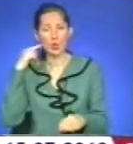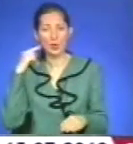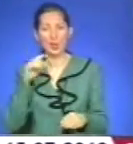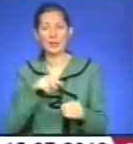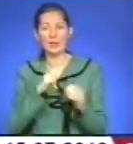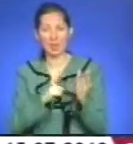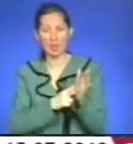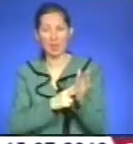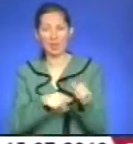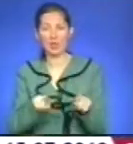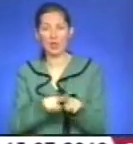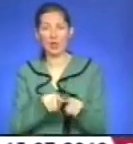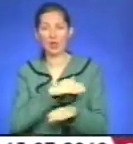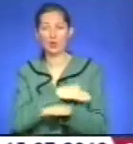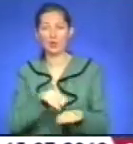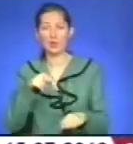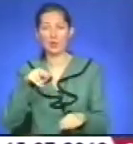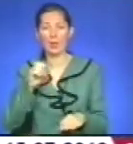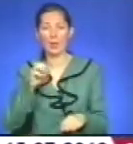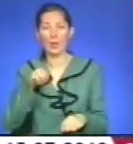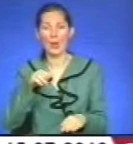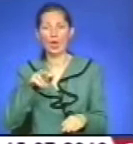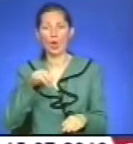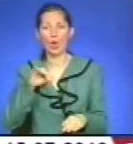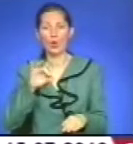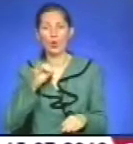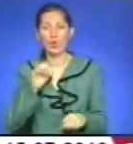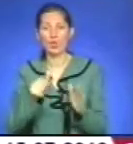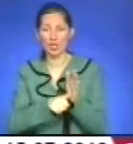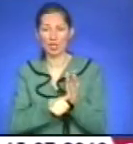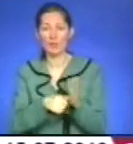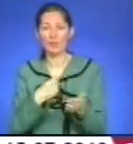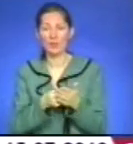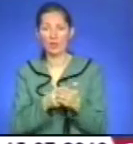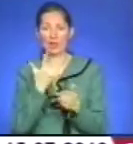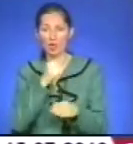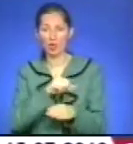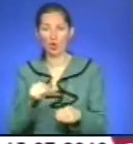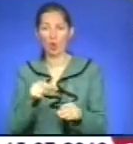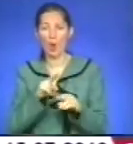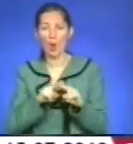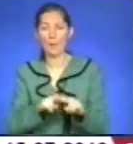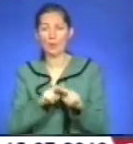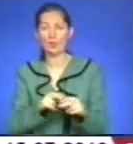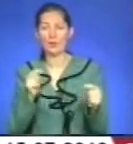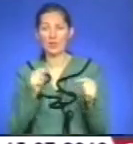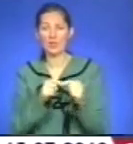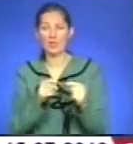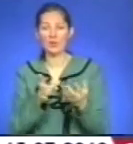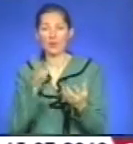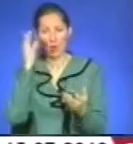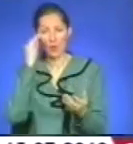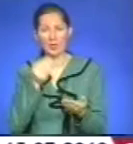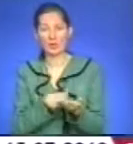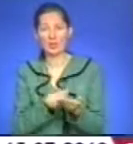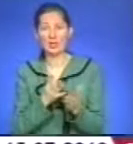вулиці Петлюри, номер 6. Вартість закордонного паспорта визначають з урахуванням ціни бланку,